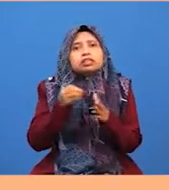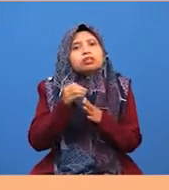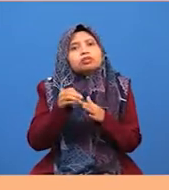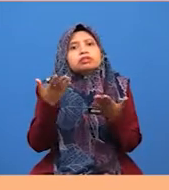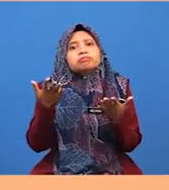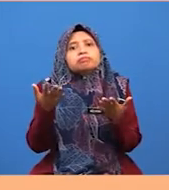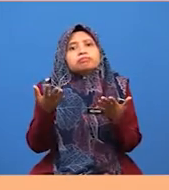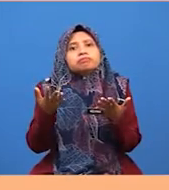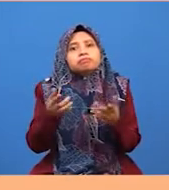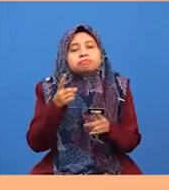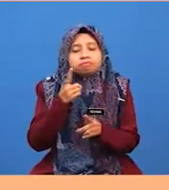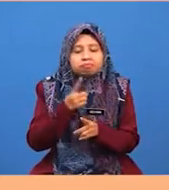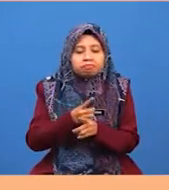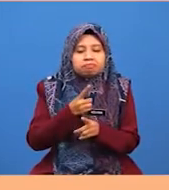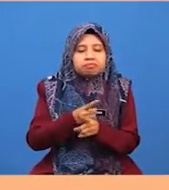Ya,